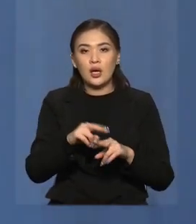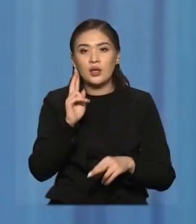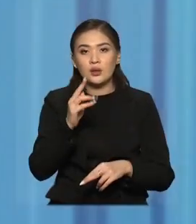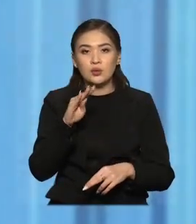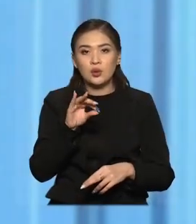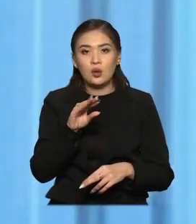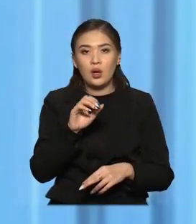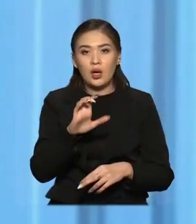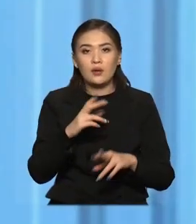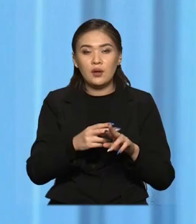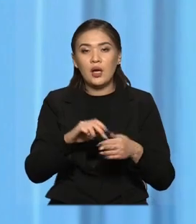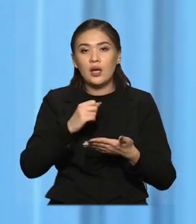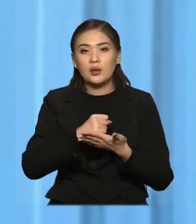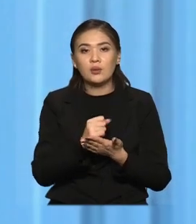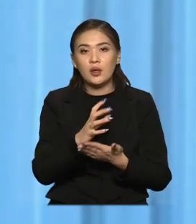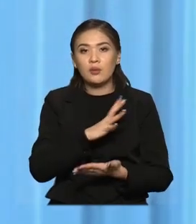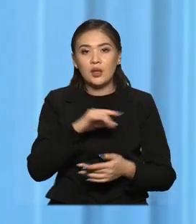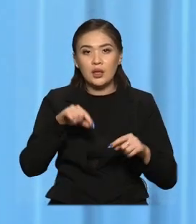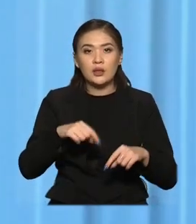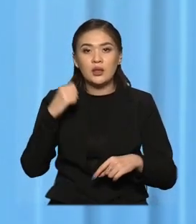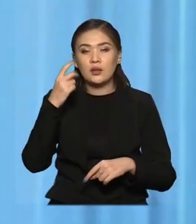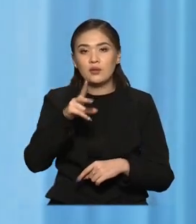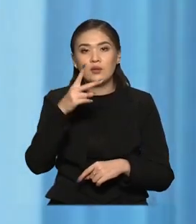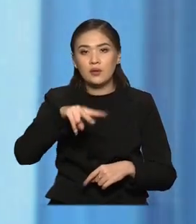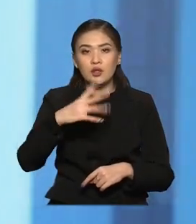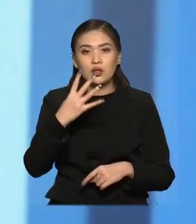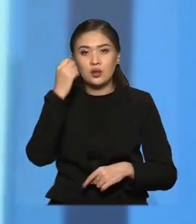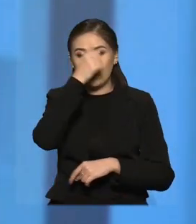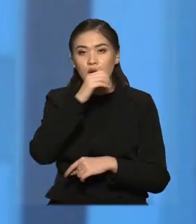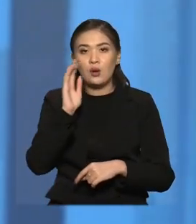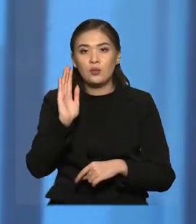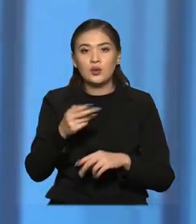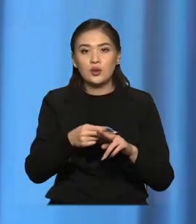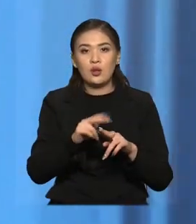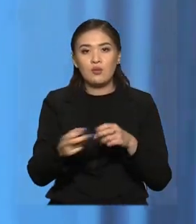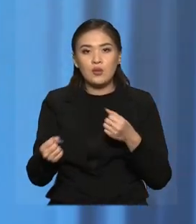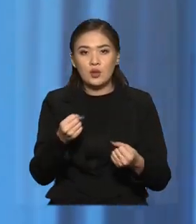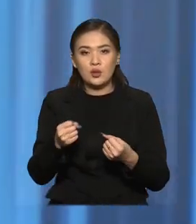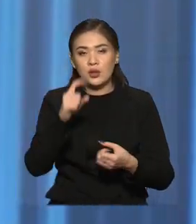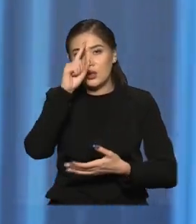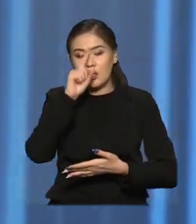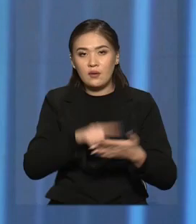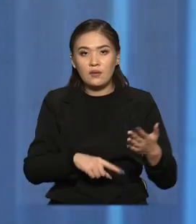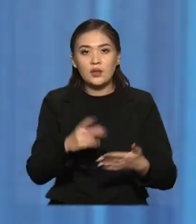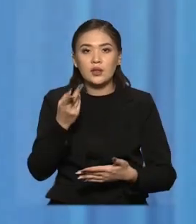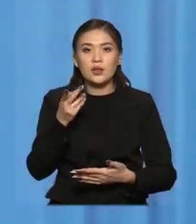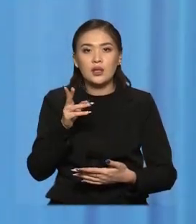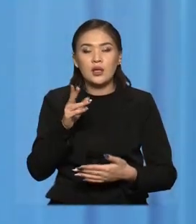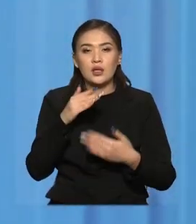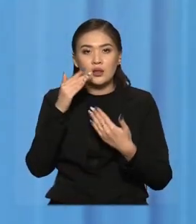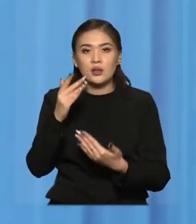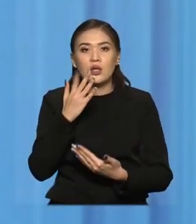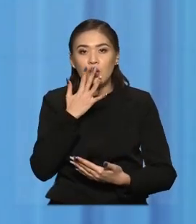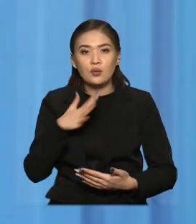Касым-Жомарт Токаев отметил, что этот 2024 год станет испытанием прочности и доверия со стороны зарубежных